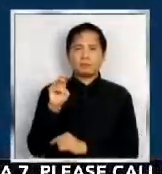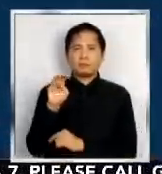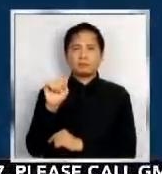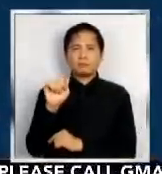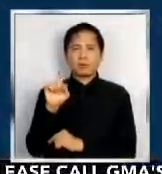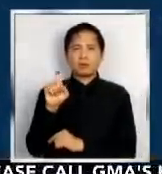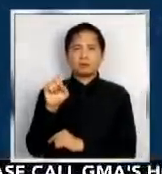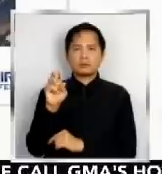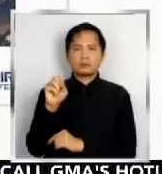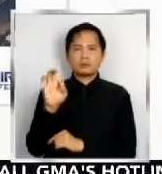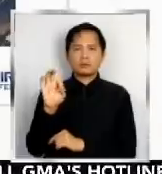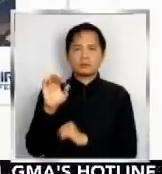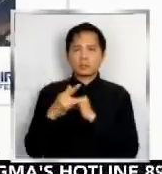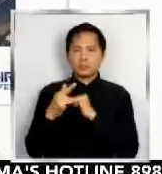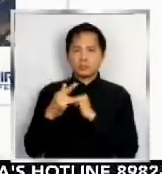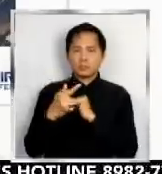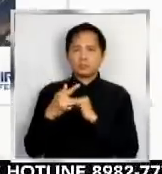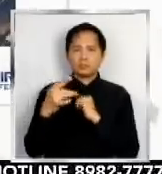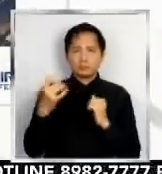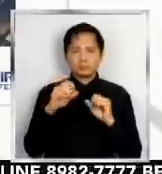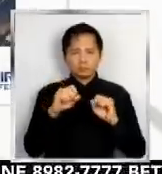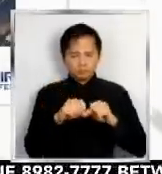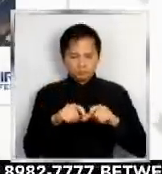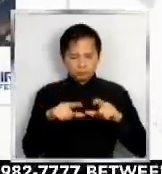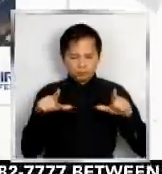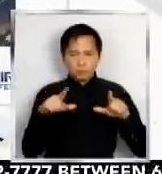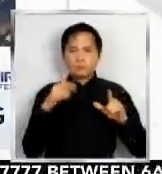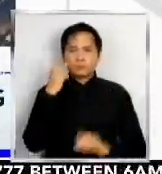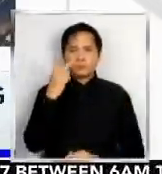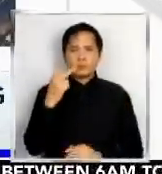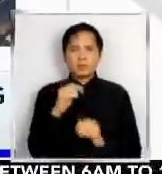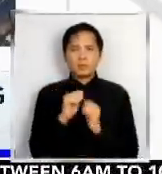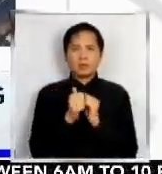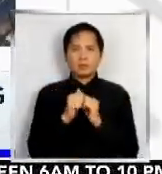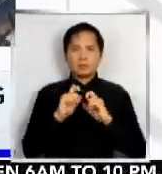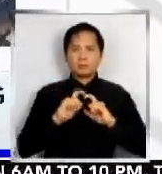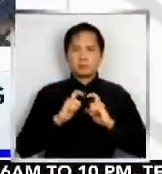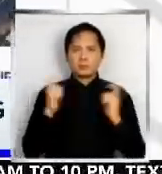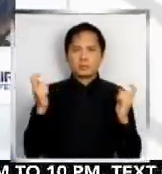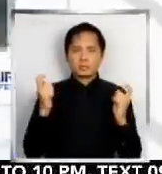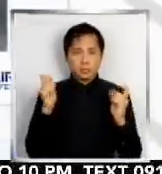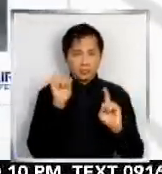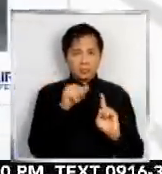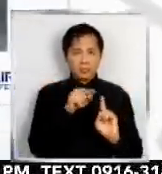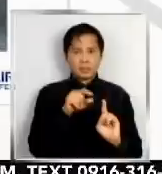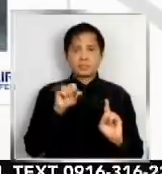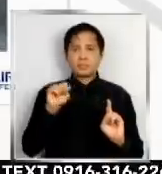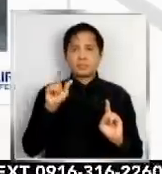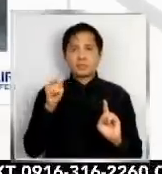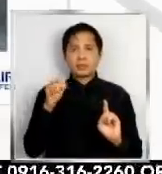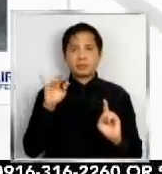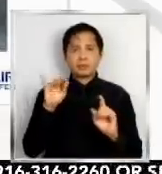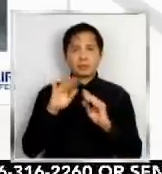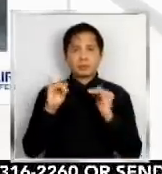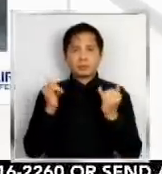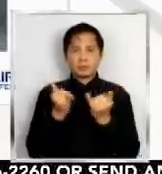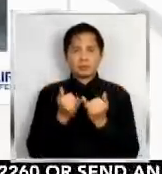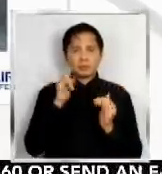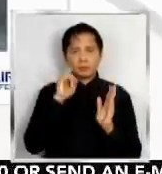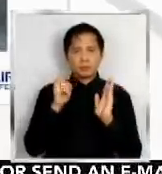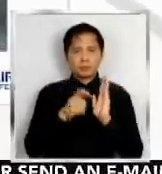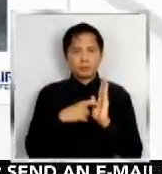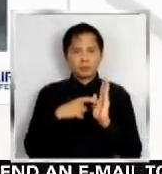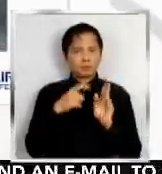gaano sila kalaki. Sa isa pang pagsusuri ng Simularity, ipinunto nila ang mga pagbabagong ginagawa ng China sa Subi